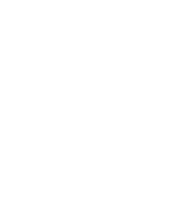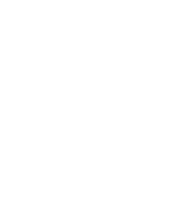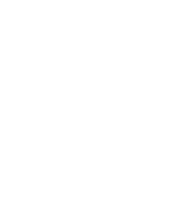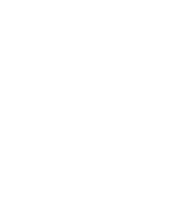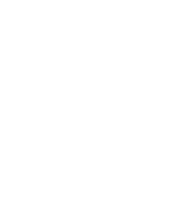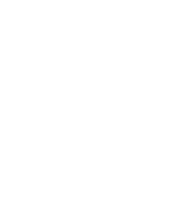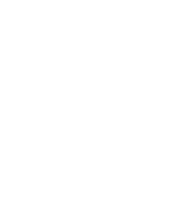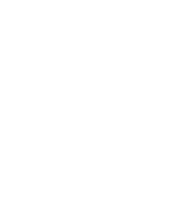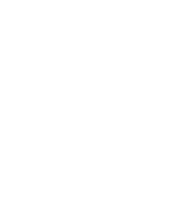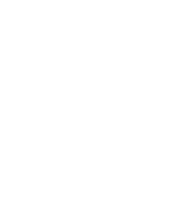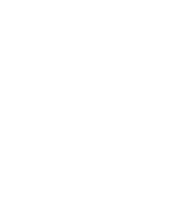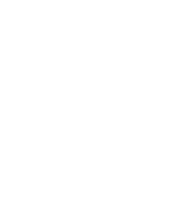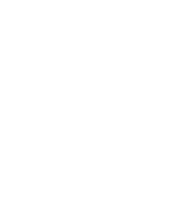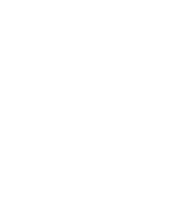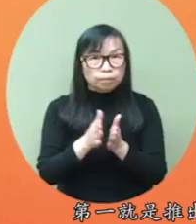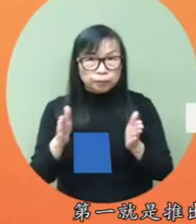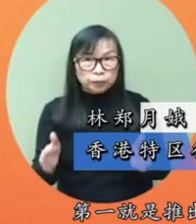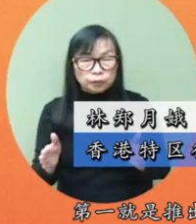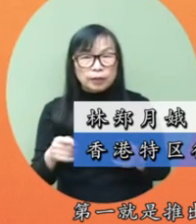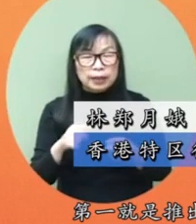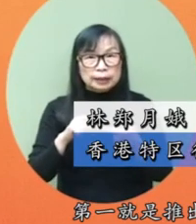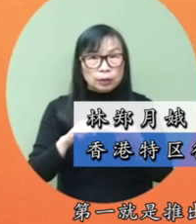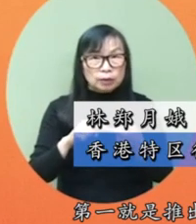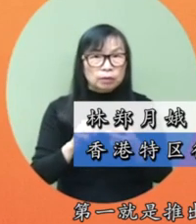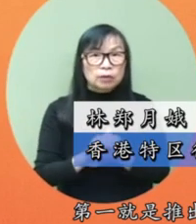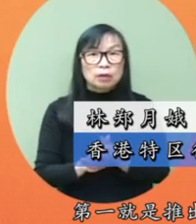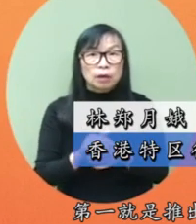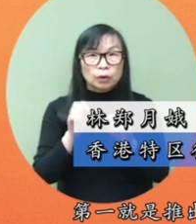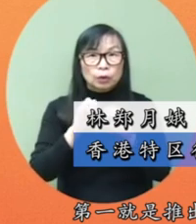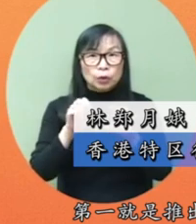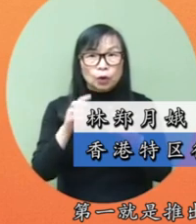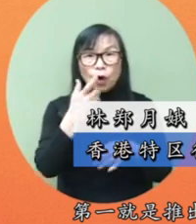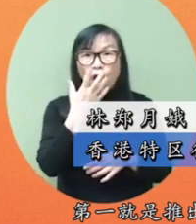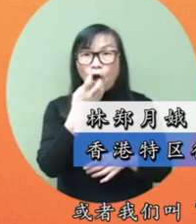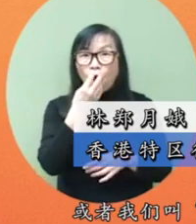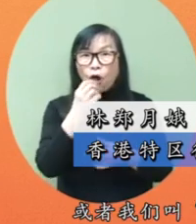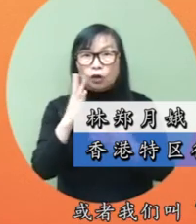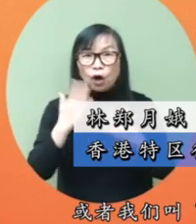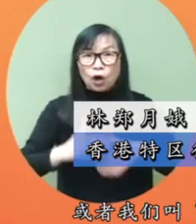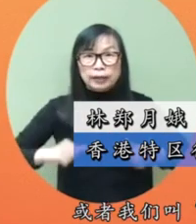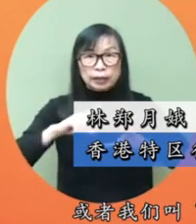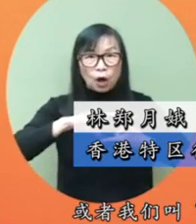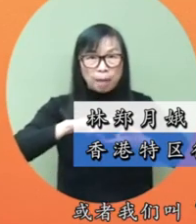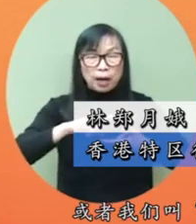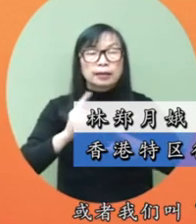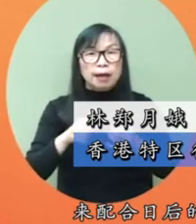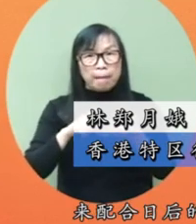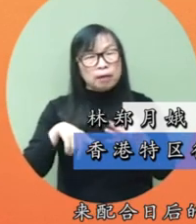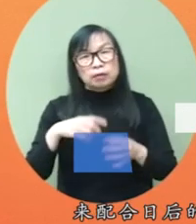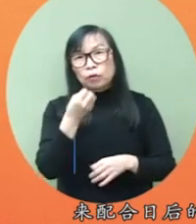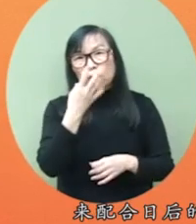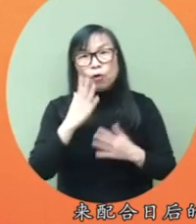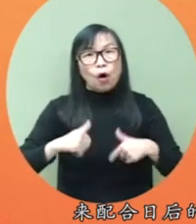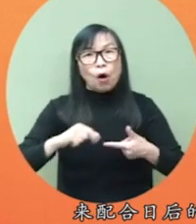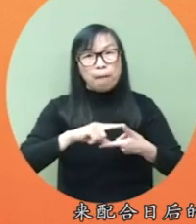超15万人的港康码账户已开通。 第一咧就系推出香港嘅健康码，或者我哋叫港康码，嚟